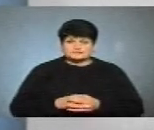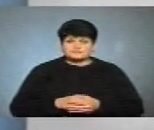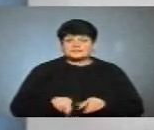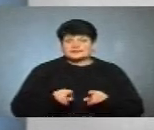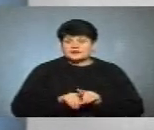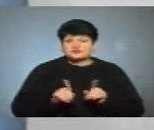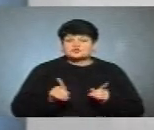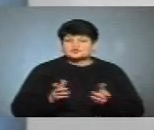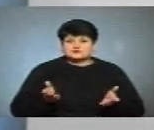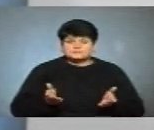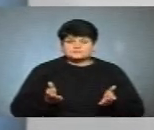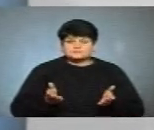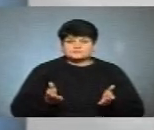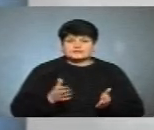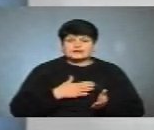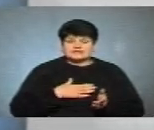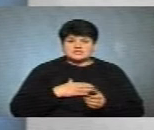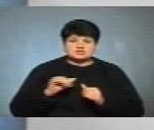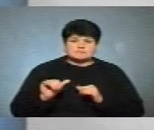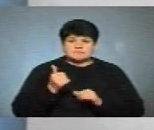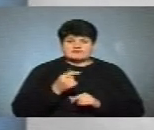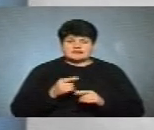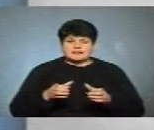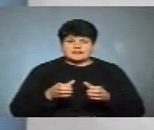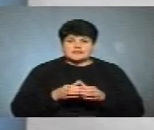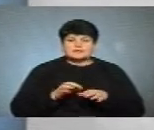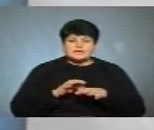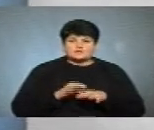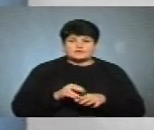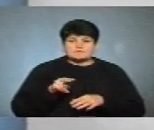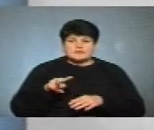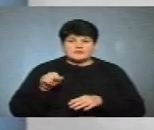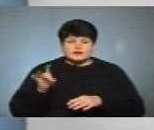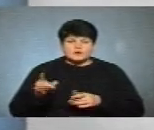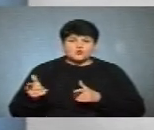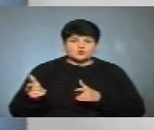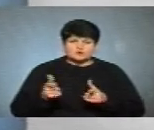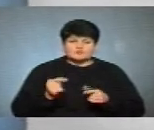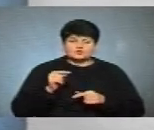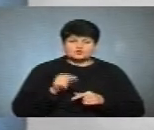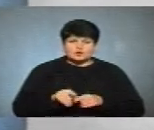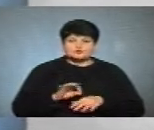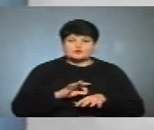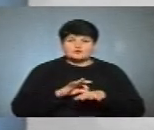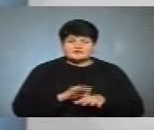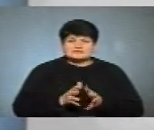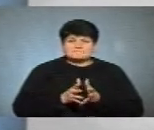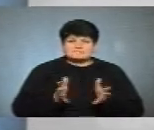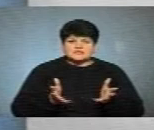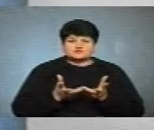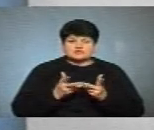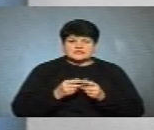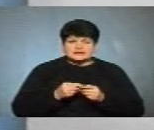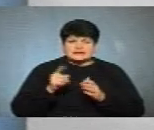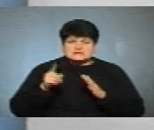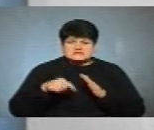що наша первинна ланка, яка проводить забори ПЛРів, готова для того, щоб провести і більшу кількість заборів,